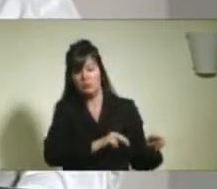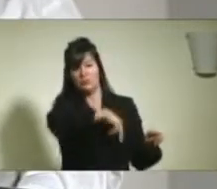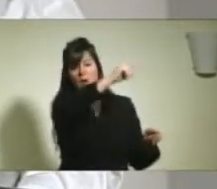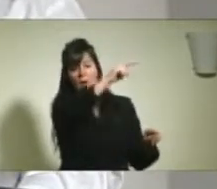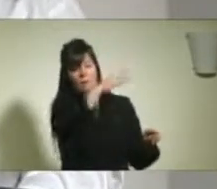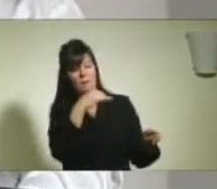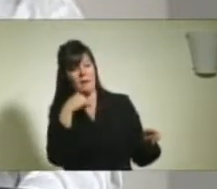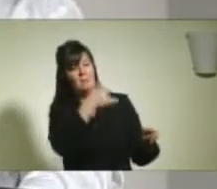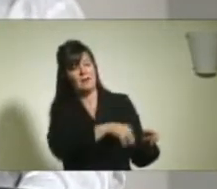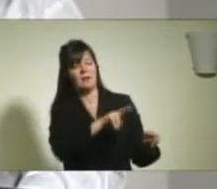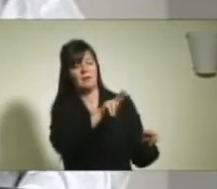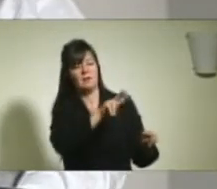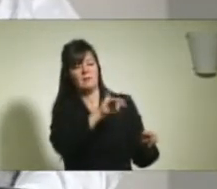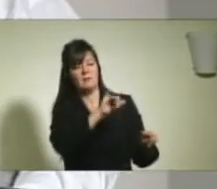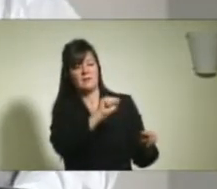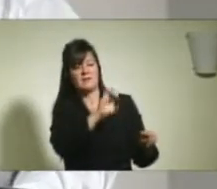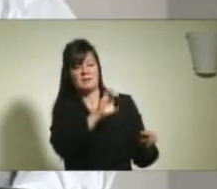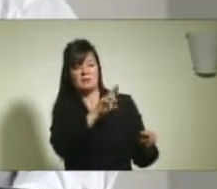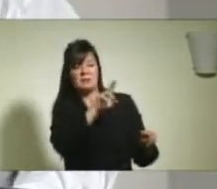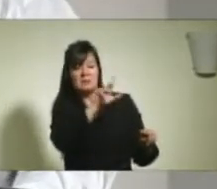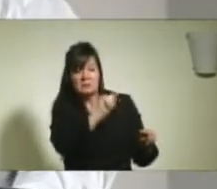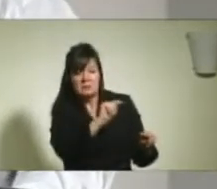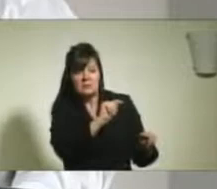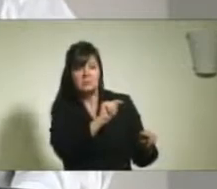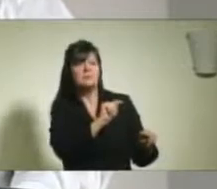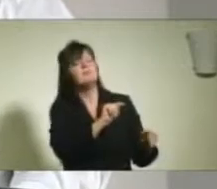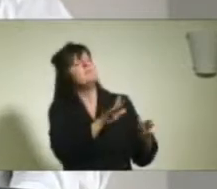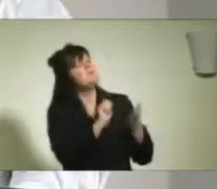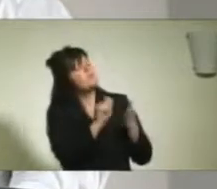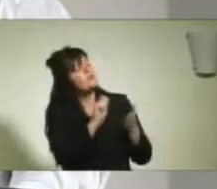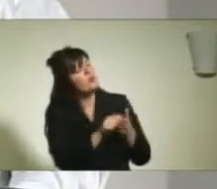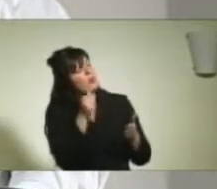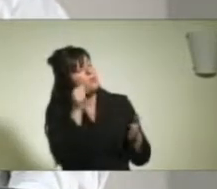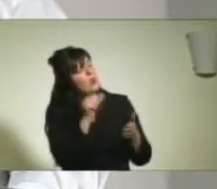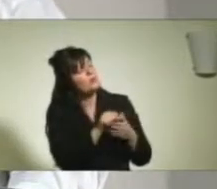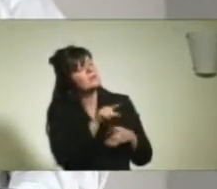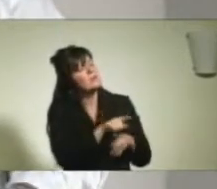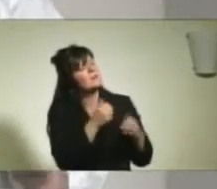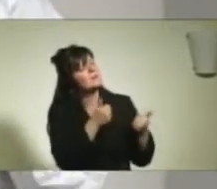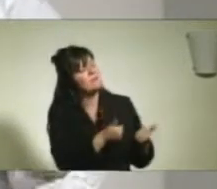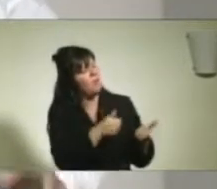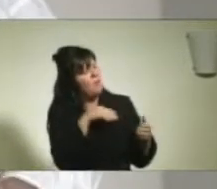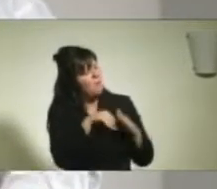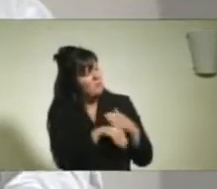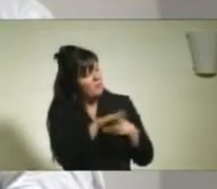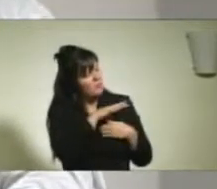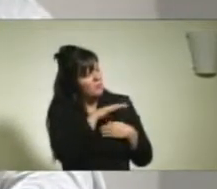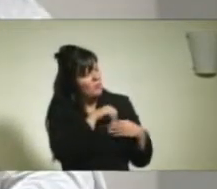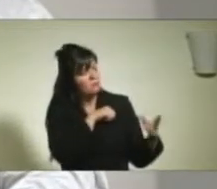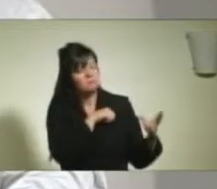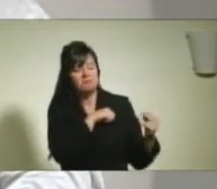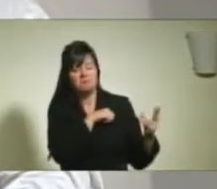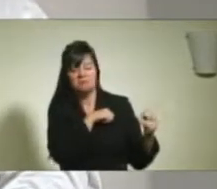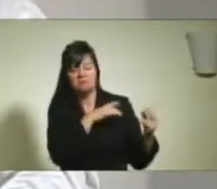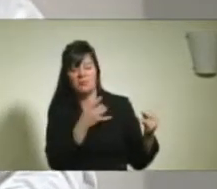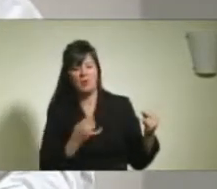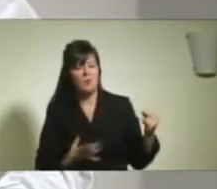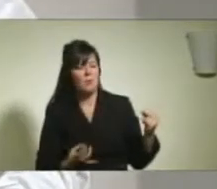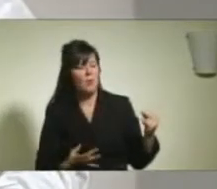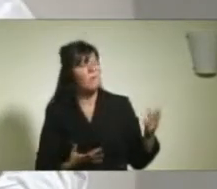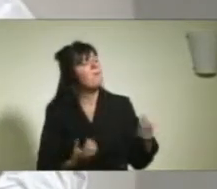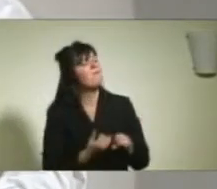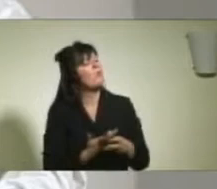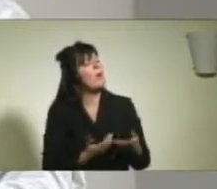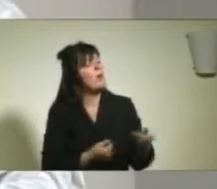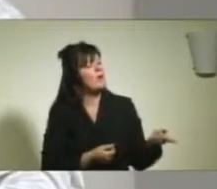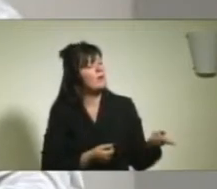Biscuit et elle m'a dit « Mais comment ça va au bureau de poste? Est-ce qu'il y a des opérations bancaires ?» Elle m'a dit « On n'en a pas. » Et j'ai dit « Qu'est-ce que vous faites ?»